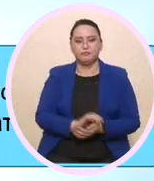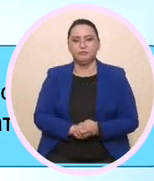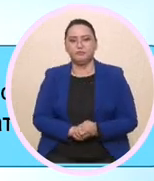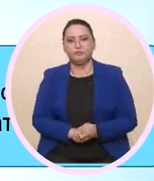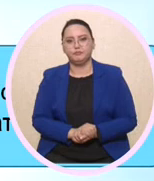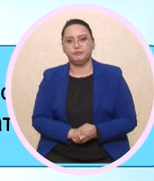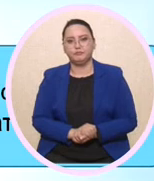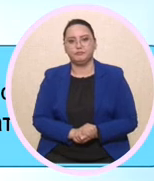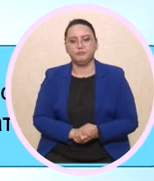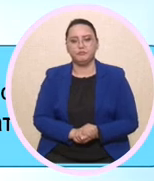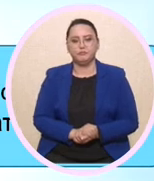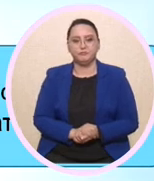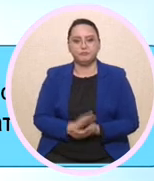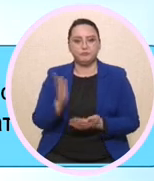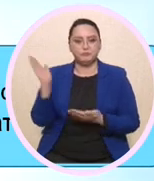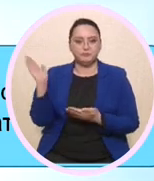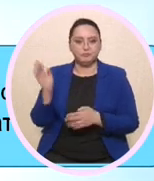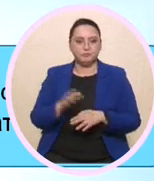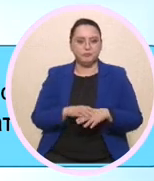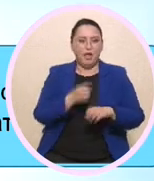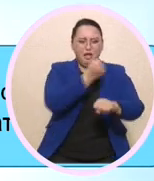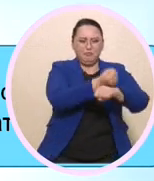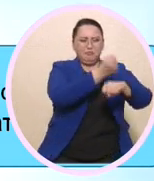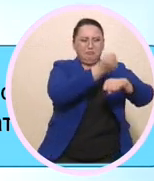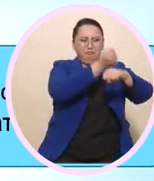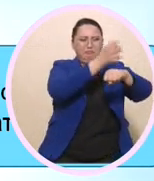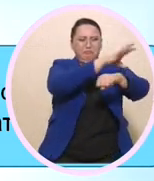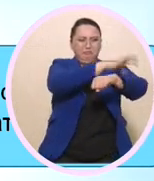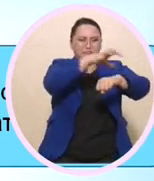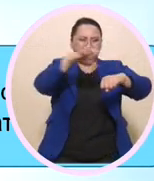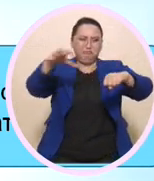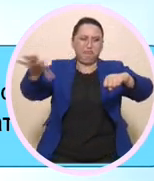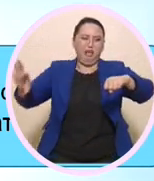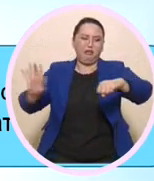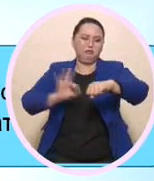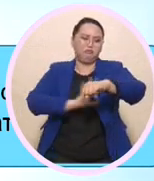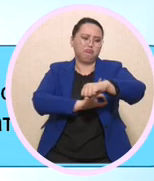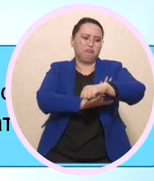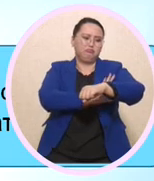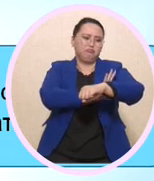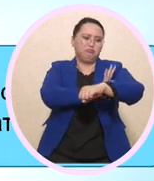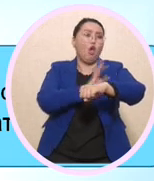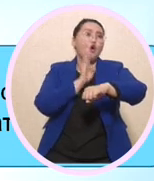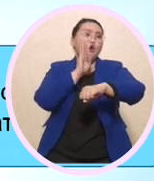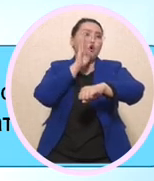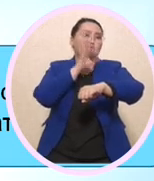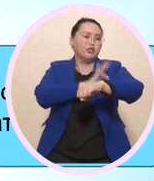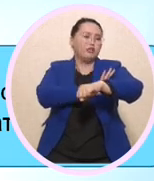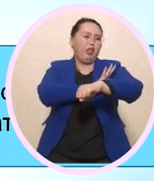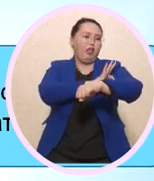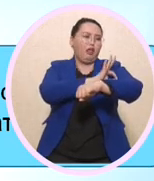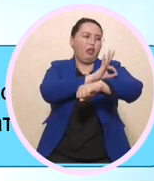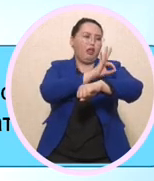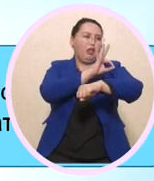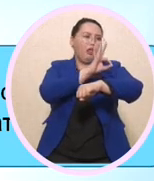үрчлээ суусан цэнхэр улсын дээгүр цохож байгаа өглөөний нар улаан хүрээ татаж. За өглөөний нар мандж байгаа.